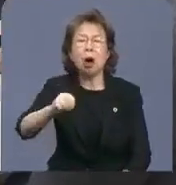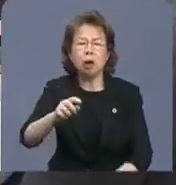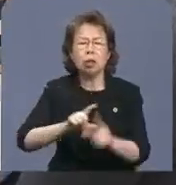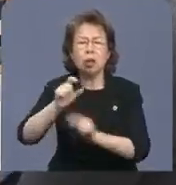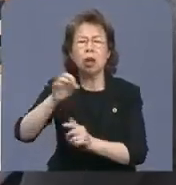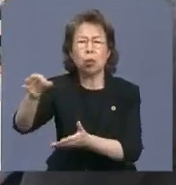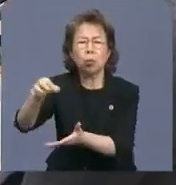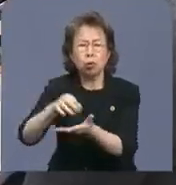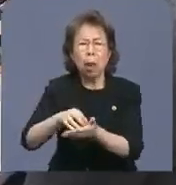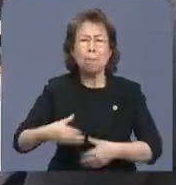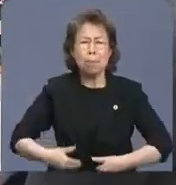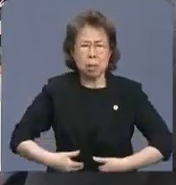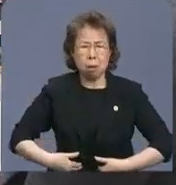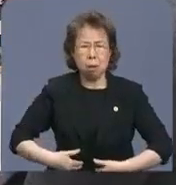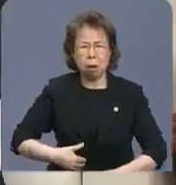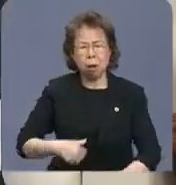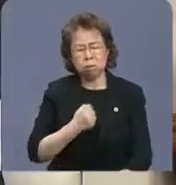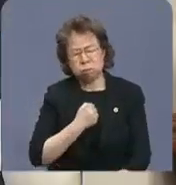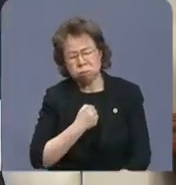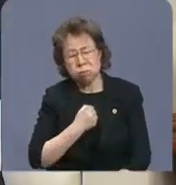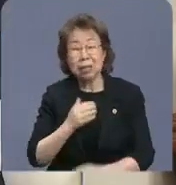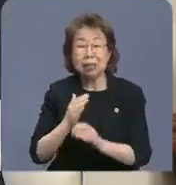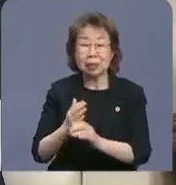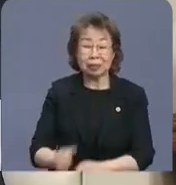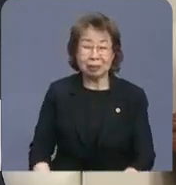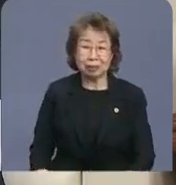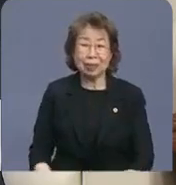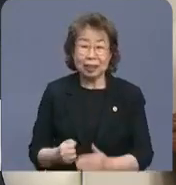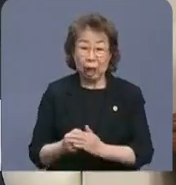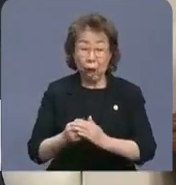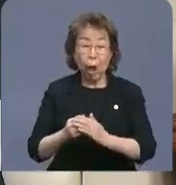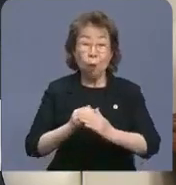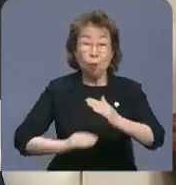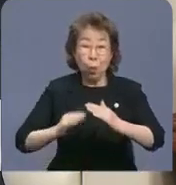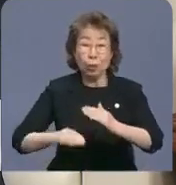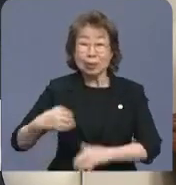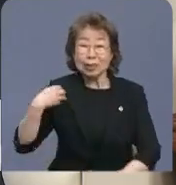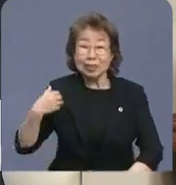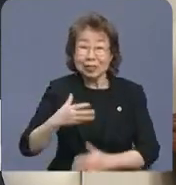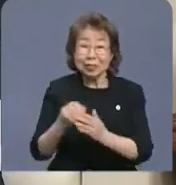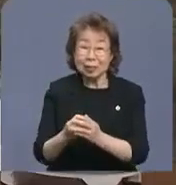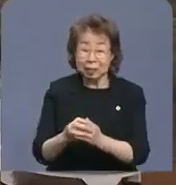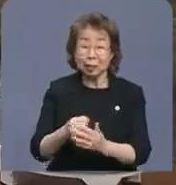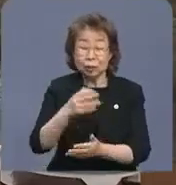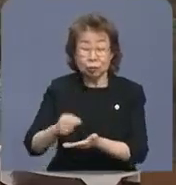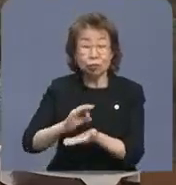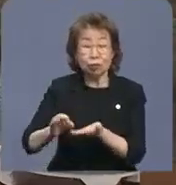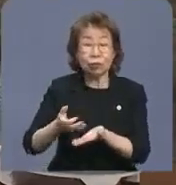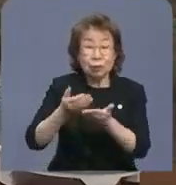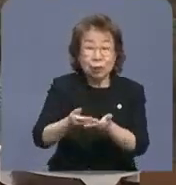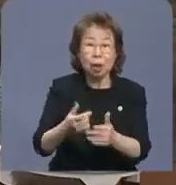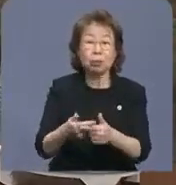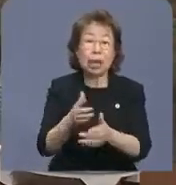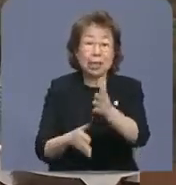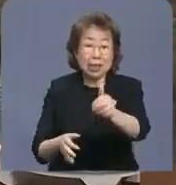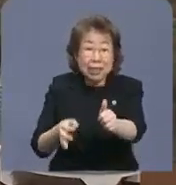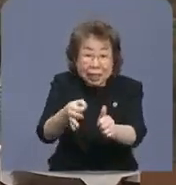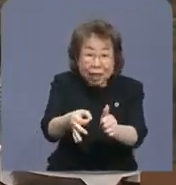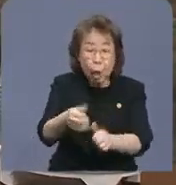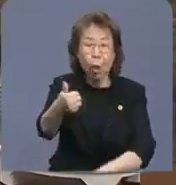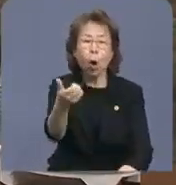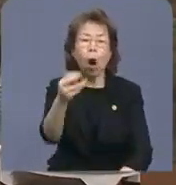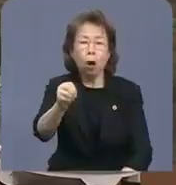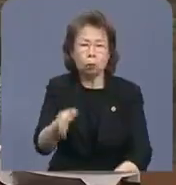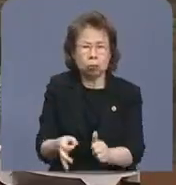확보해야 하는 막막한 상황 주택 도시 보증 공사가 해운대 수목원에 써달라며 부산시에 5억 원을